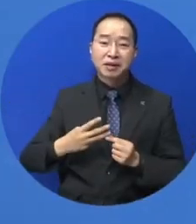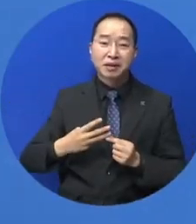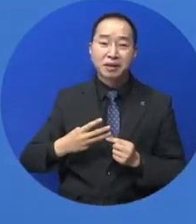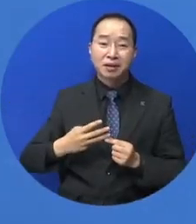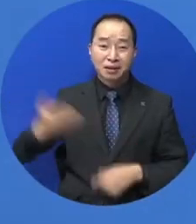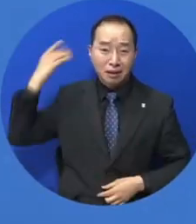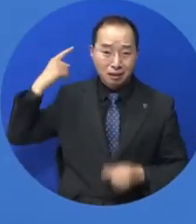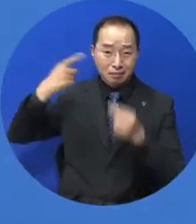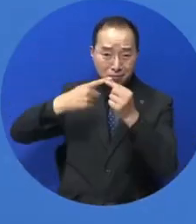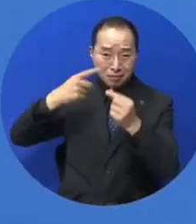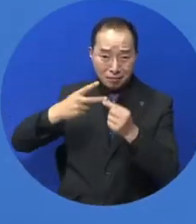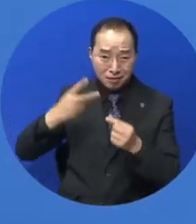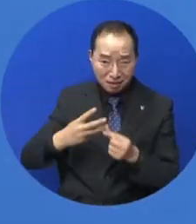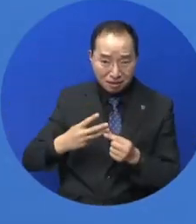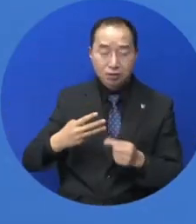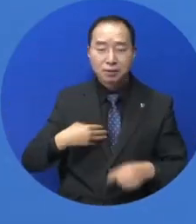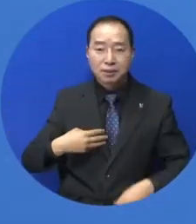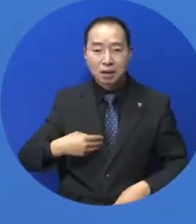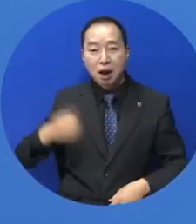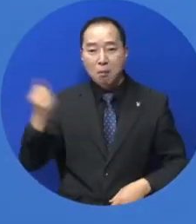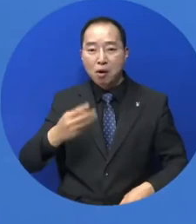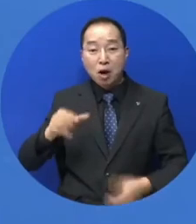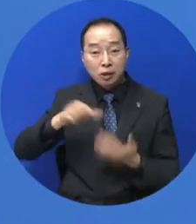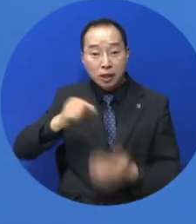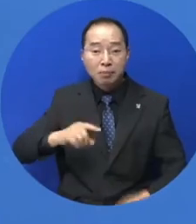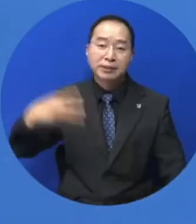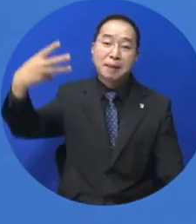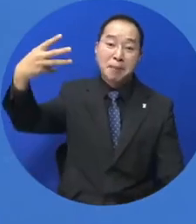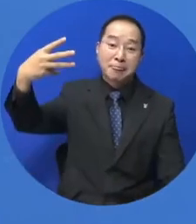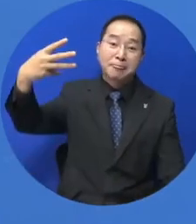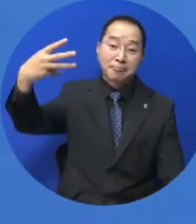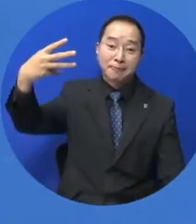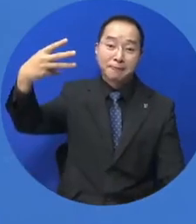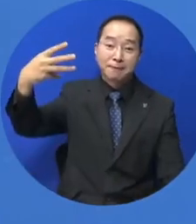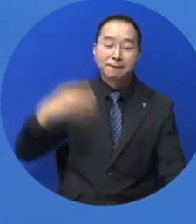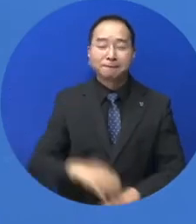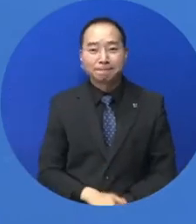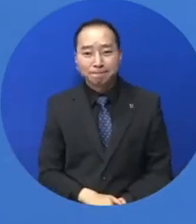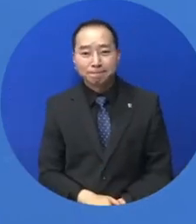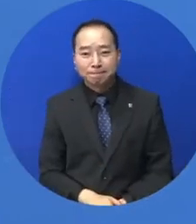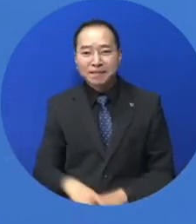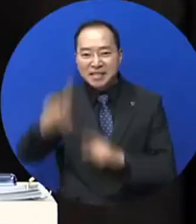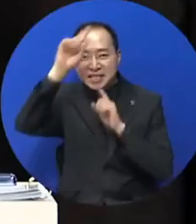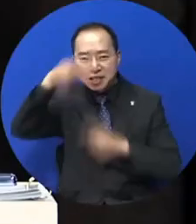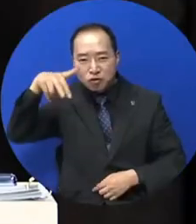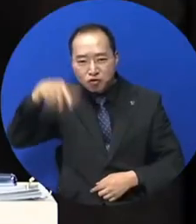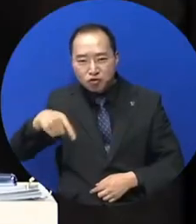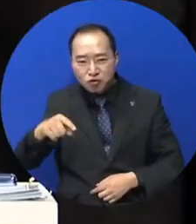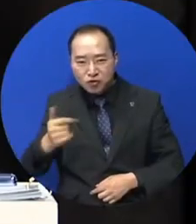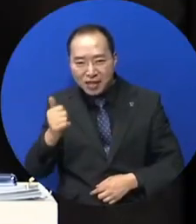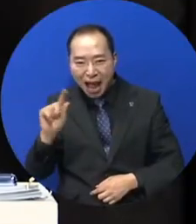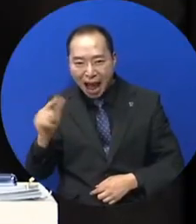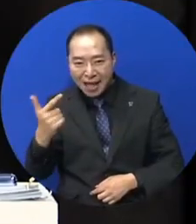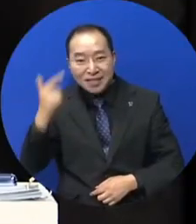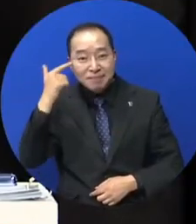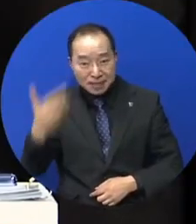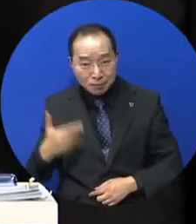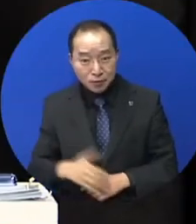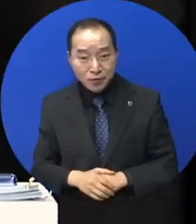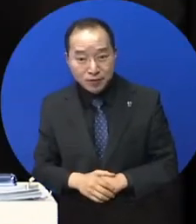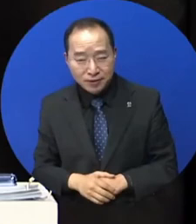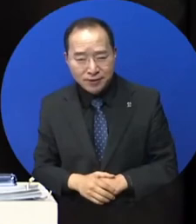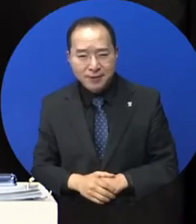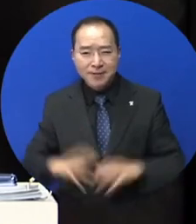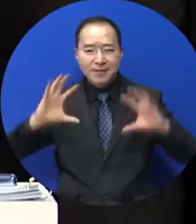3번. 그래서 3번을 선택하도록 하겠습니다. 자, 이준하님입니다. 3번입니다. 3번이라고 하셨는데 자,